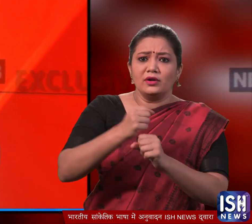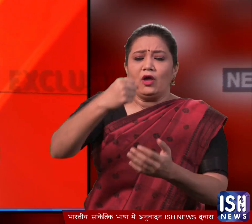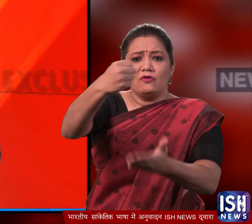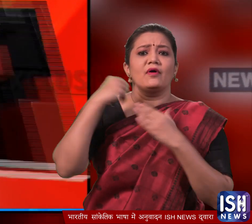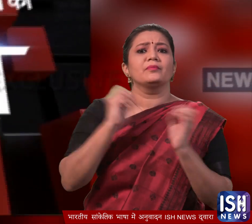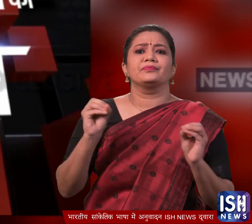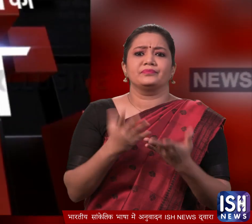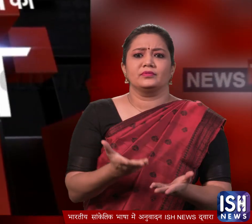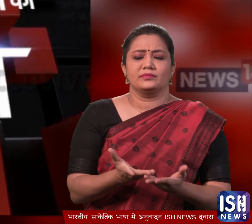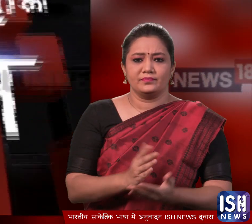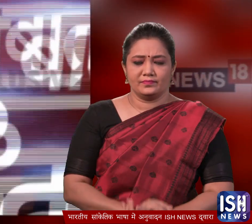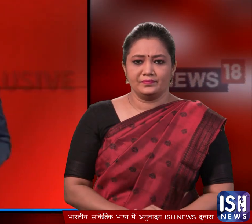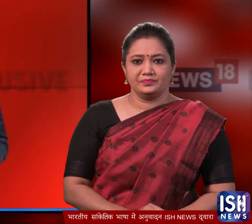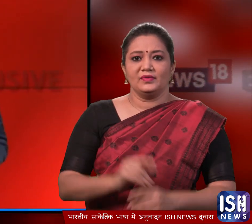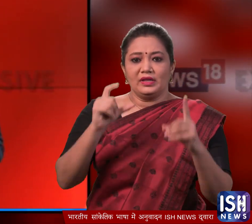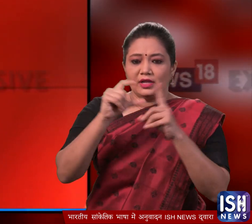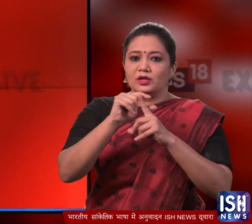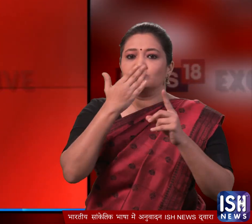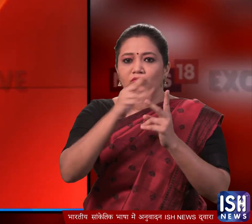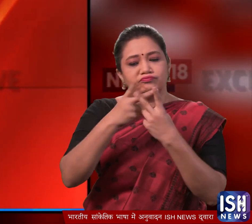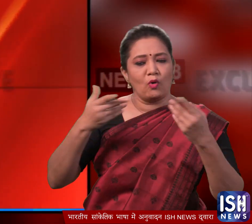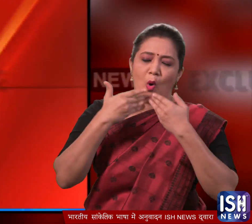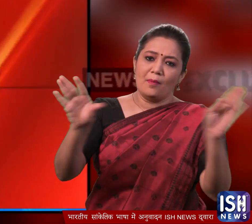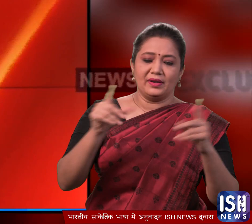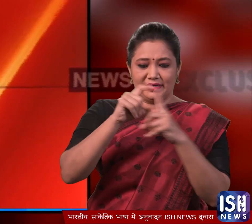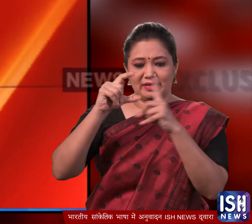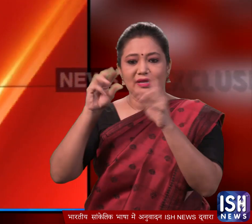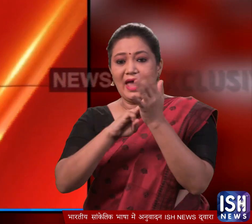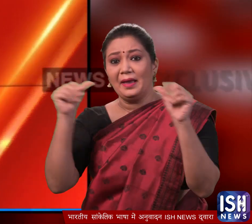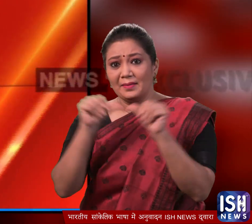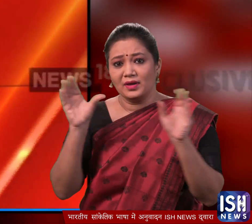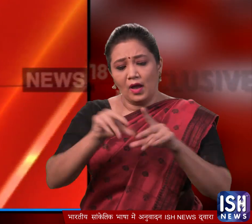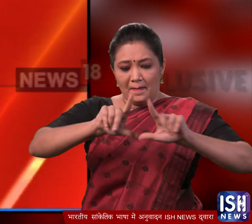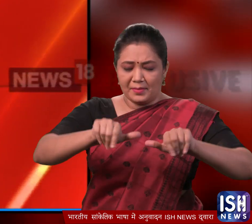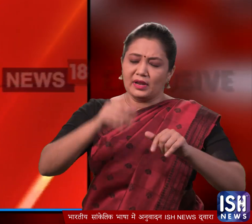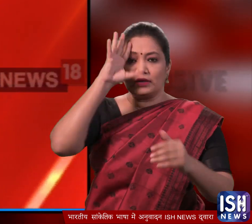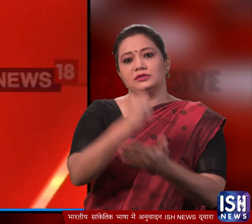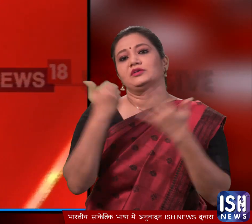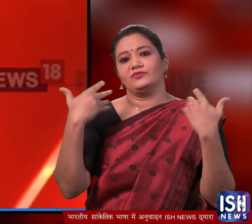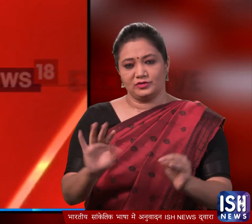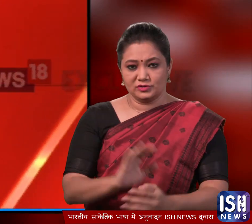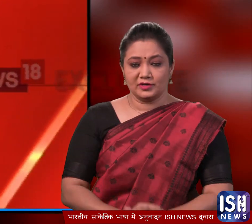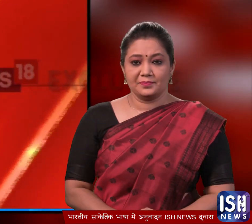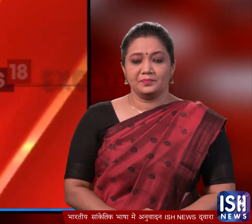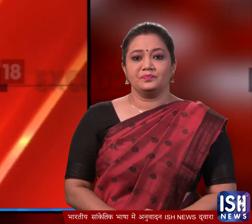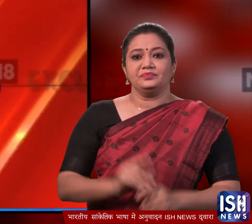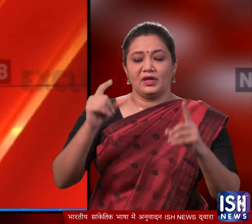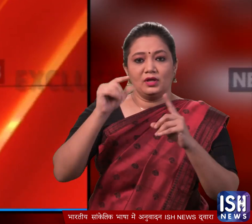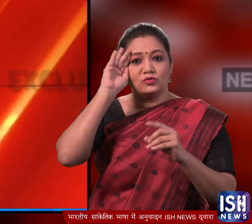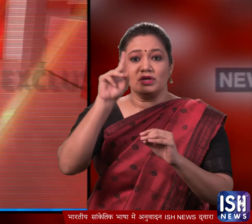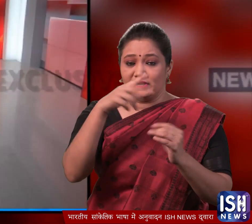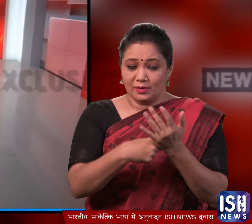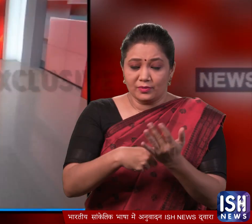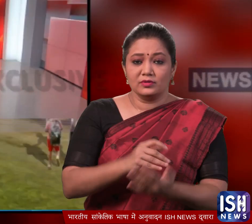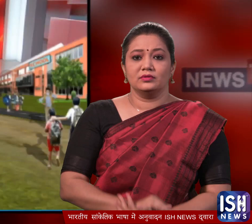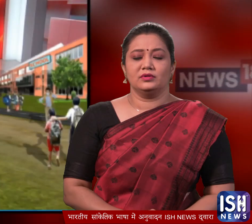उन्हें पूरा फंड नहीं दिया। दिल्ली में सभी स्कूलों को खोलने पर दिल्ली डिजास्टर मैनेजमेंट अथॉरिटी की बैठक में बड़ा फैसला लिया गया। न्यूज़ 18 के दीपक रावत